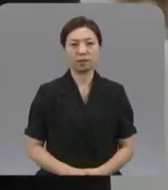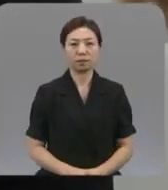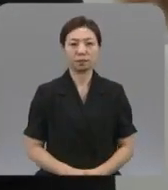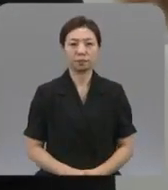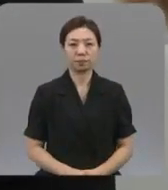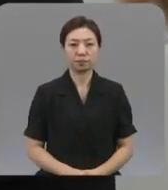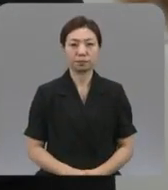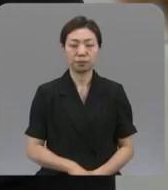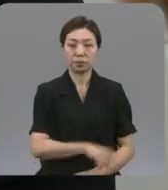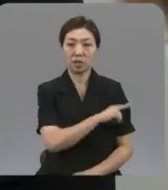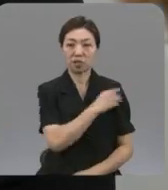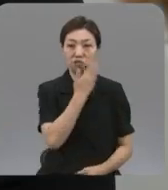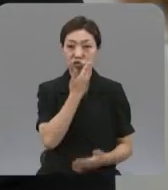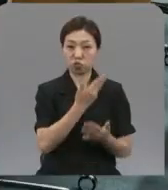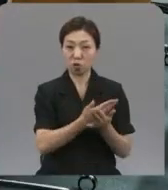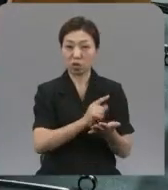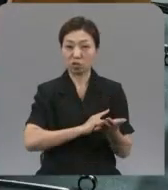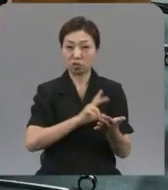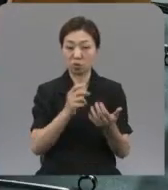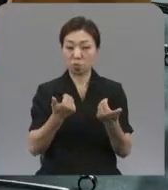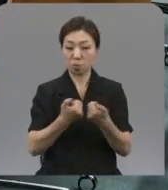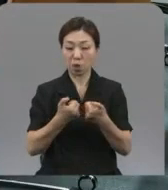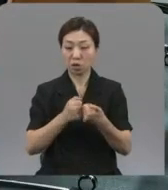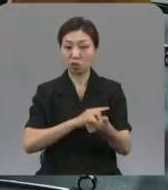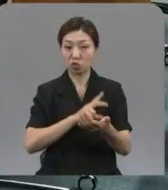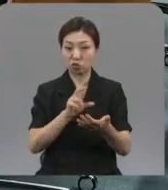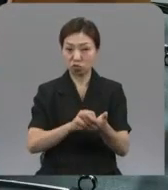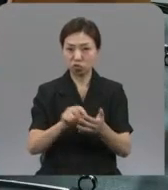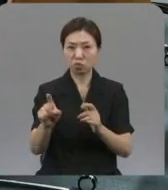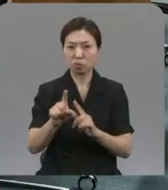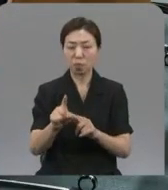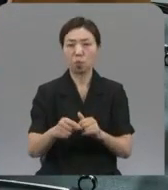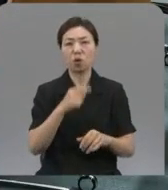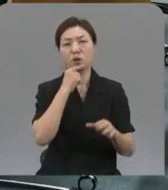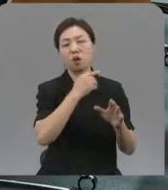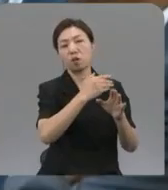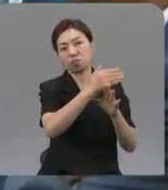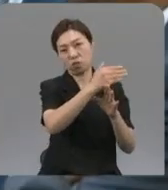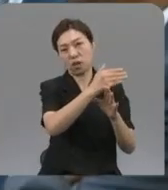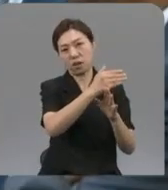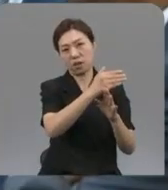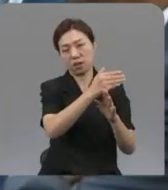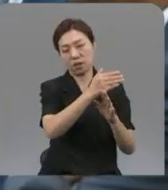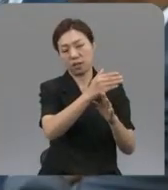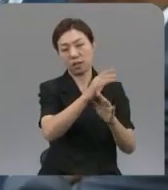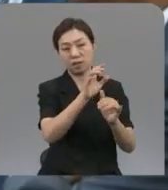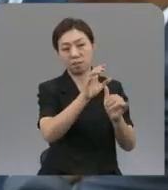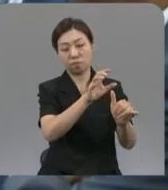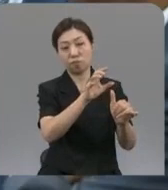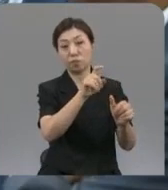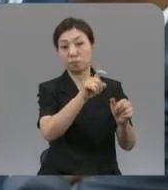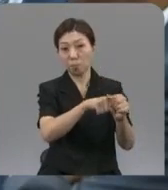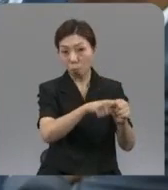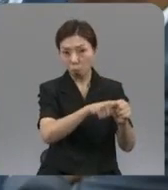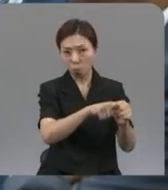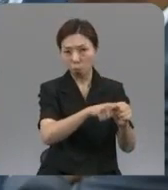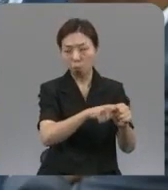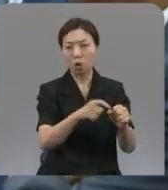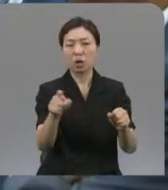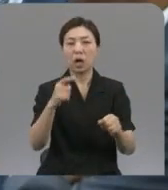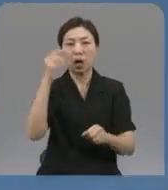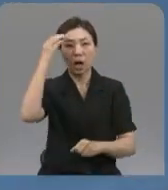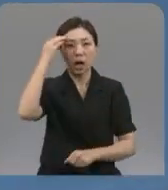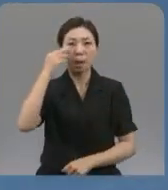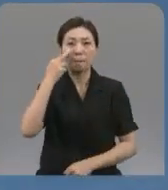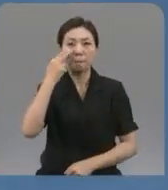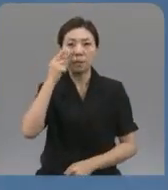首，韩美日合作关系能够迈上新的台阶，得力于韩日关系的改善。赵贤东谈到北韩问题时表